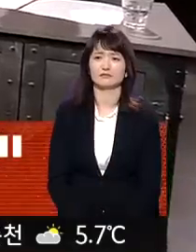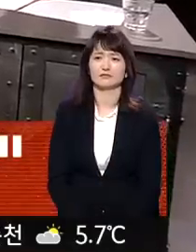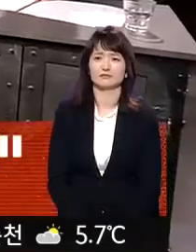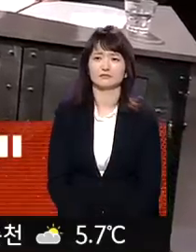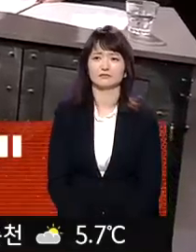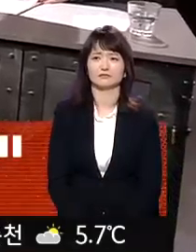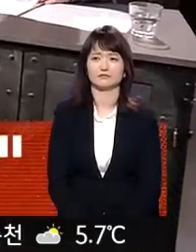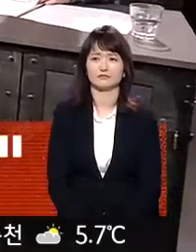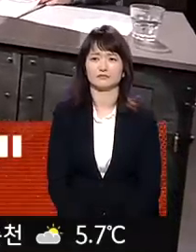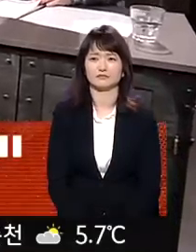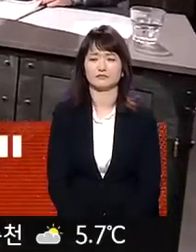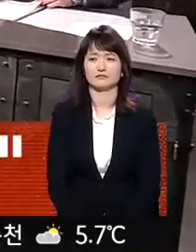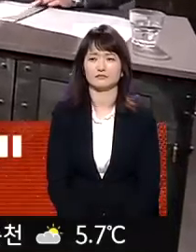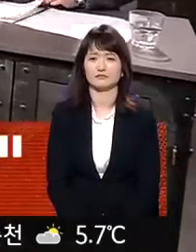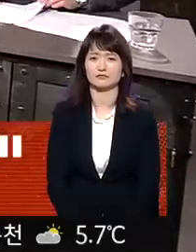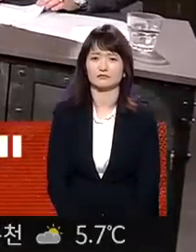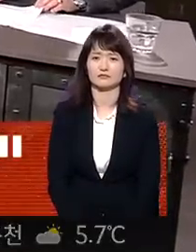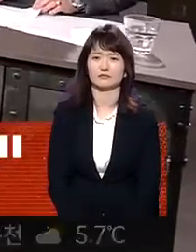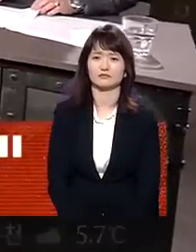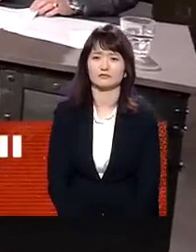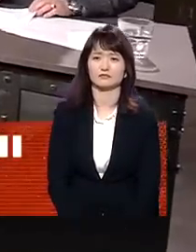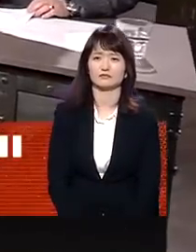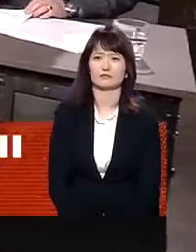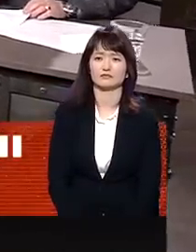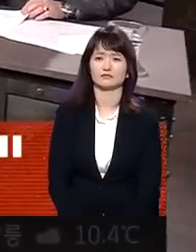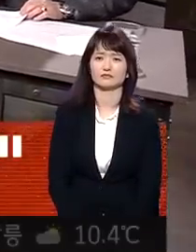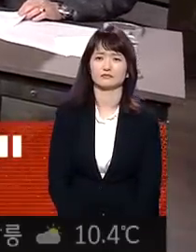되는 상황입니다. 박 변호사님, 네. 그